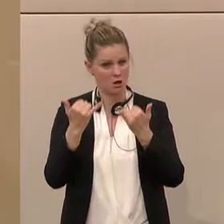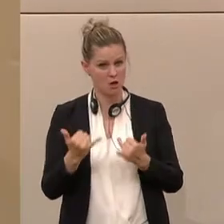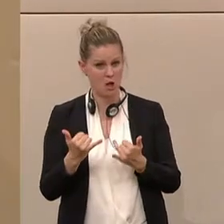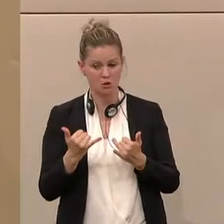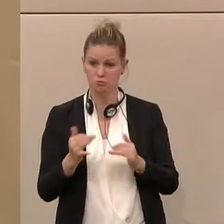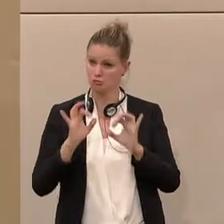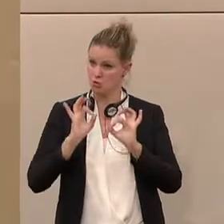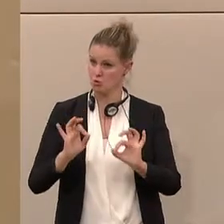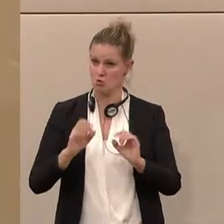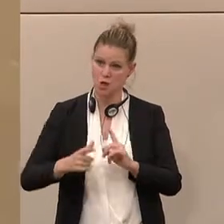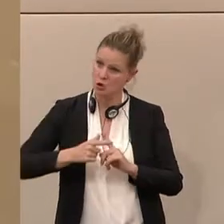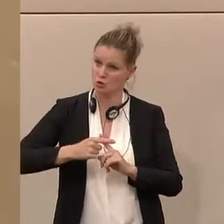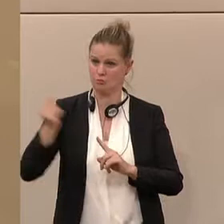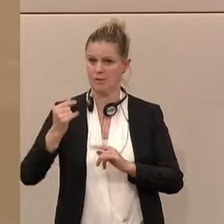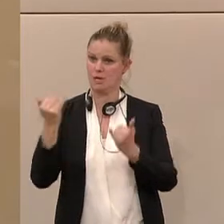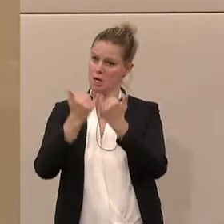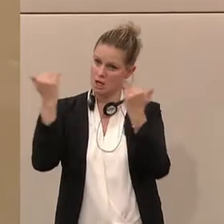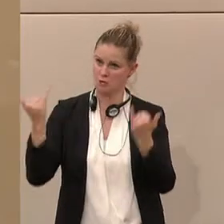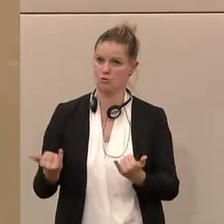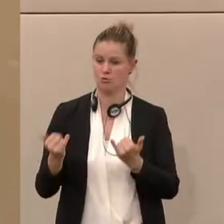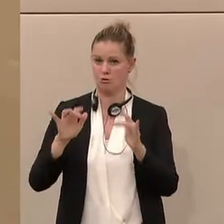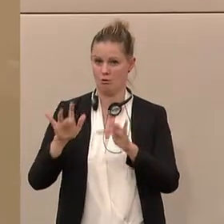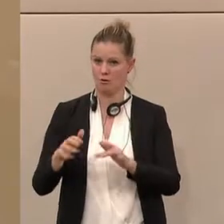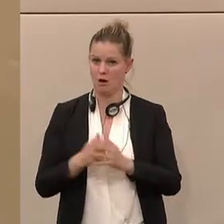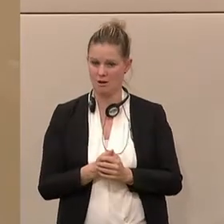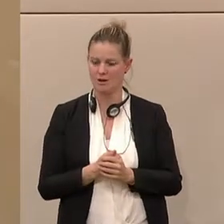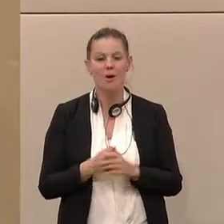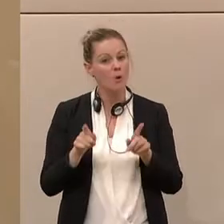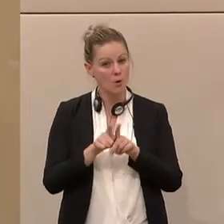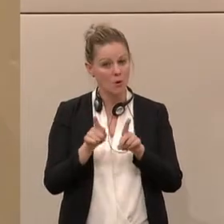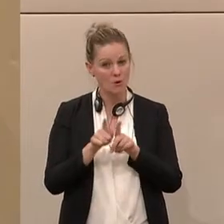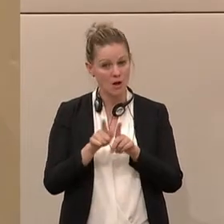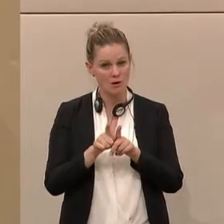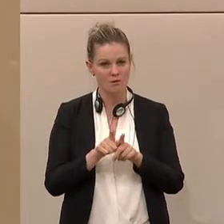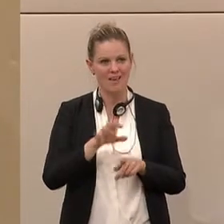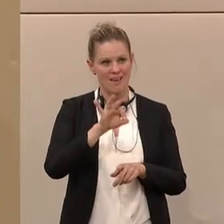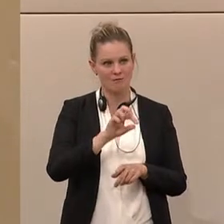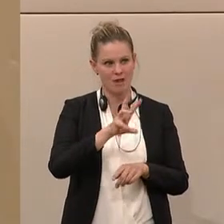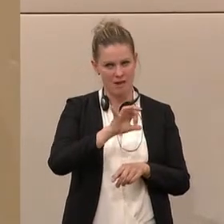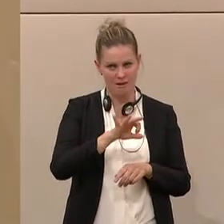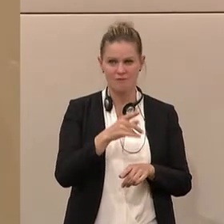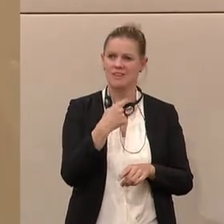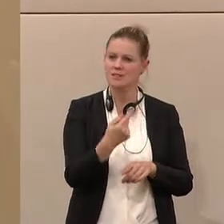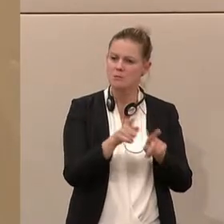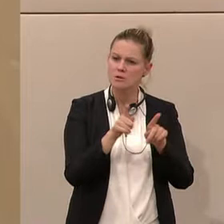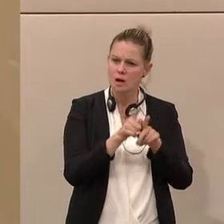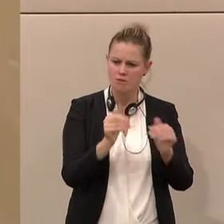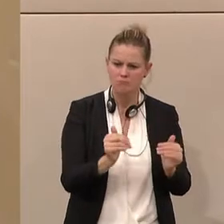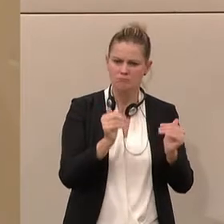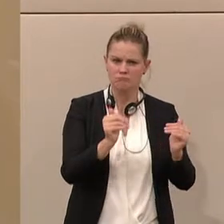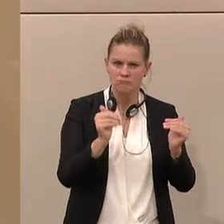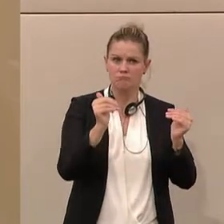zu einer wahren Spitzeneinrichtung entwickelt hat. Und dann natürlich auch der FWF, wo es eine kontinuierliche Steigerung